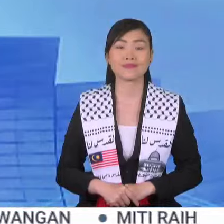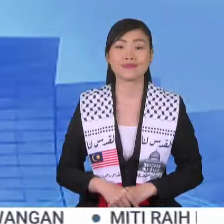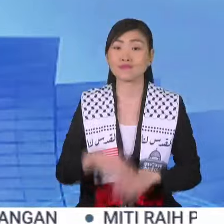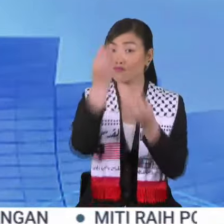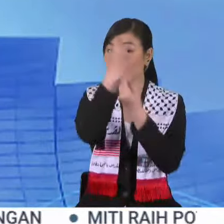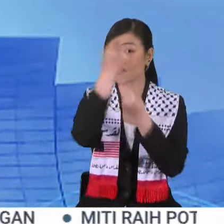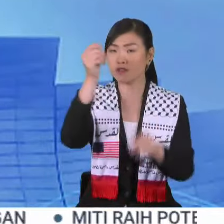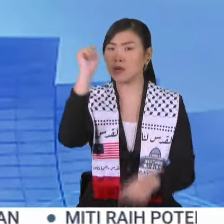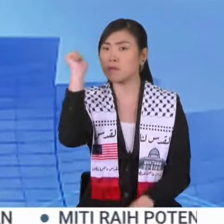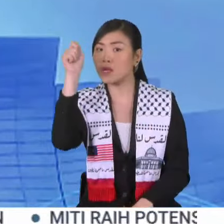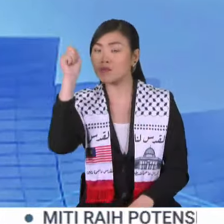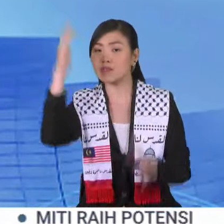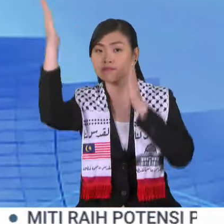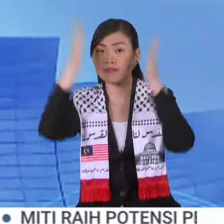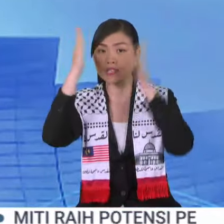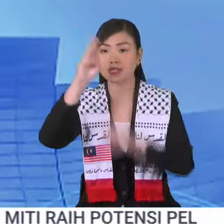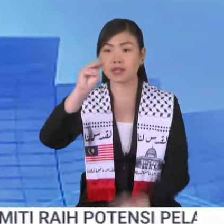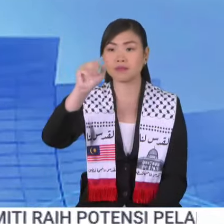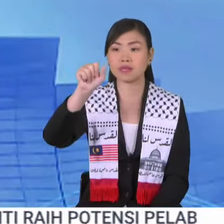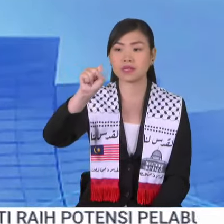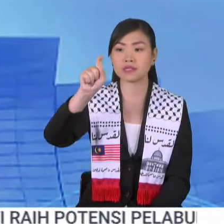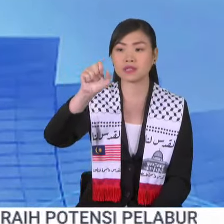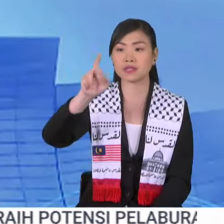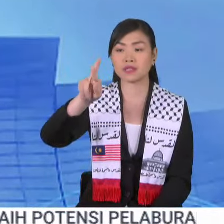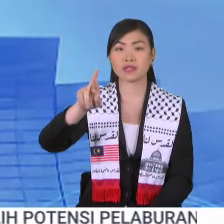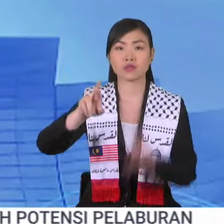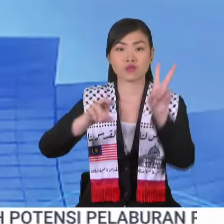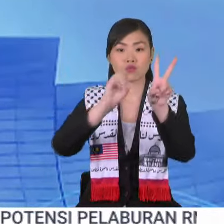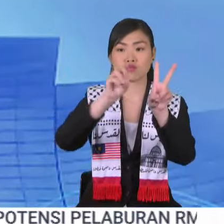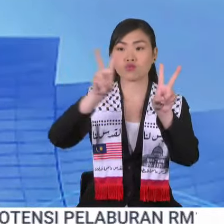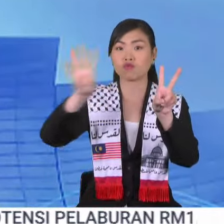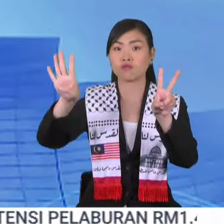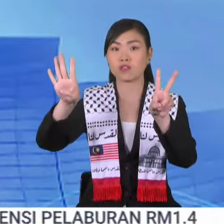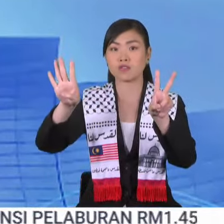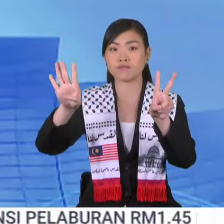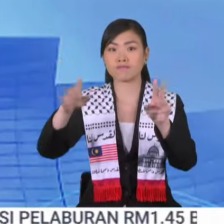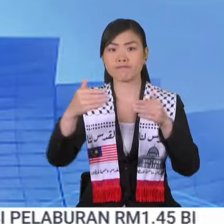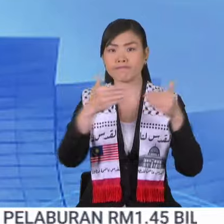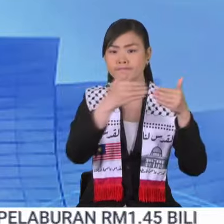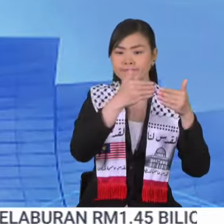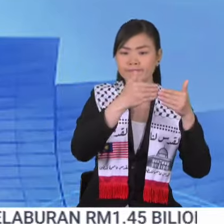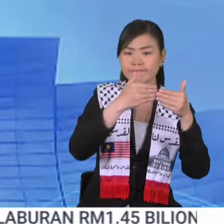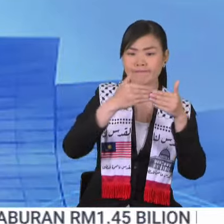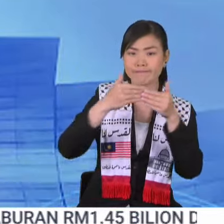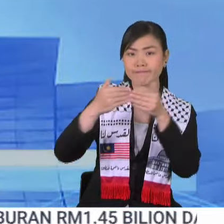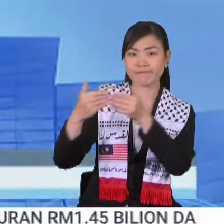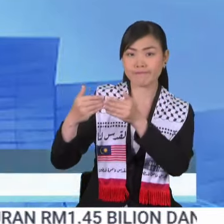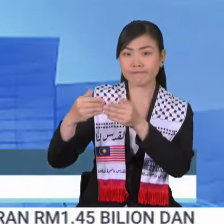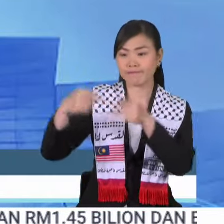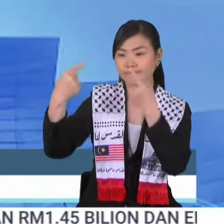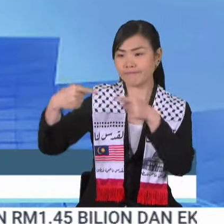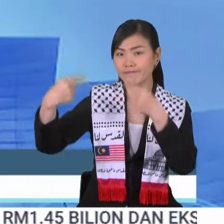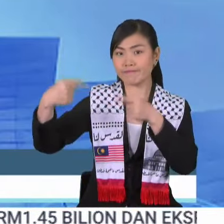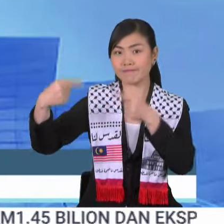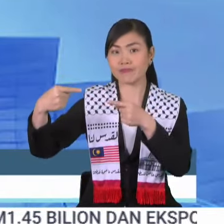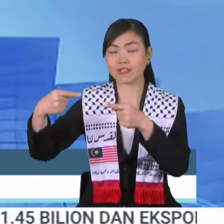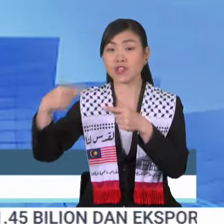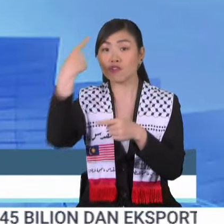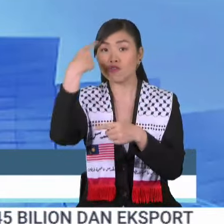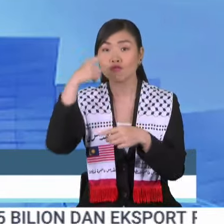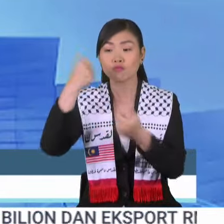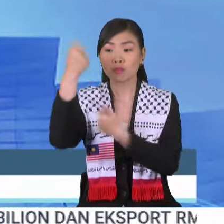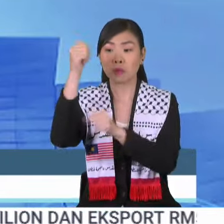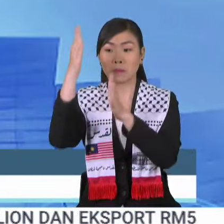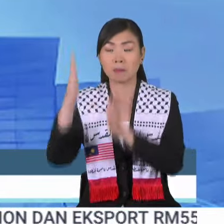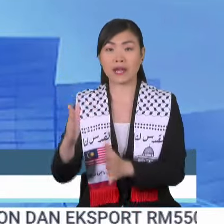Beralih ke perkembangan badminton Malaysia Master 2024. Aksi konsisten dipamerkan pemain perseorangan lelaki